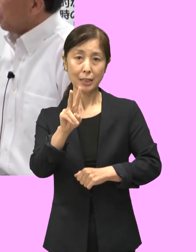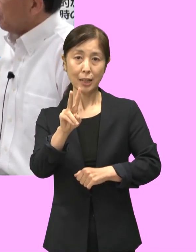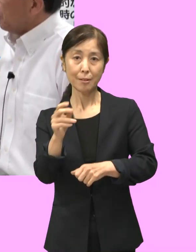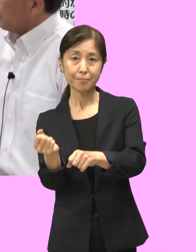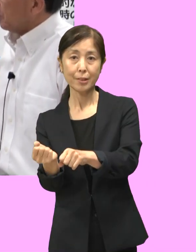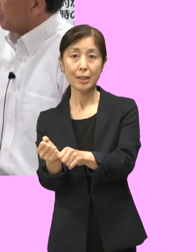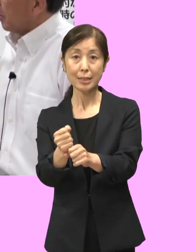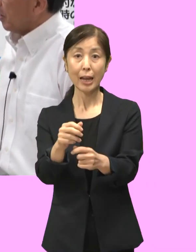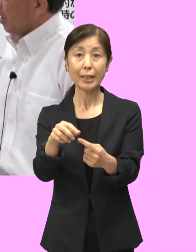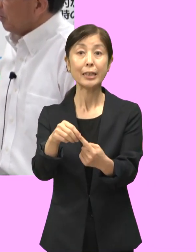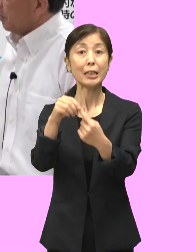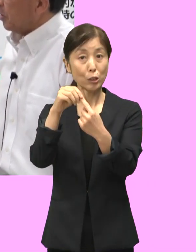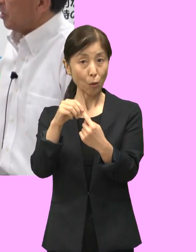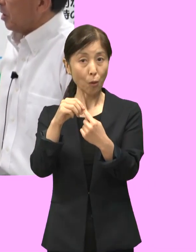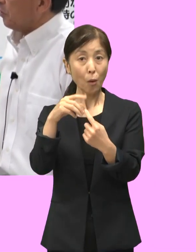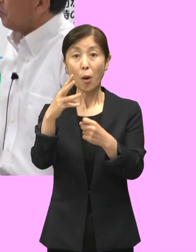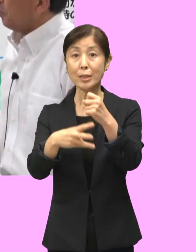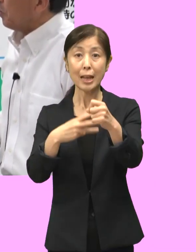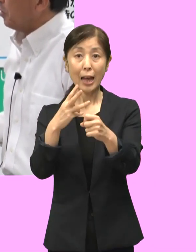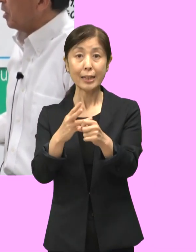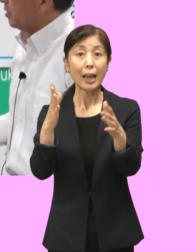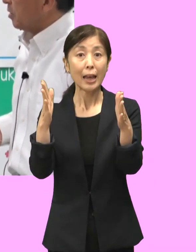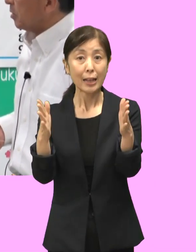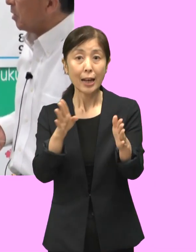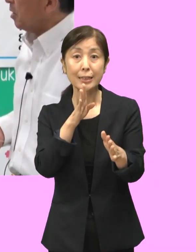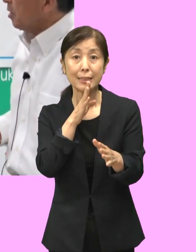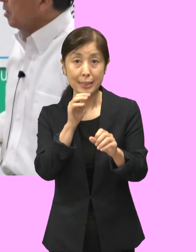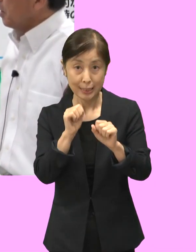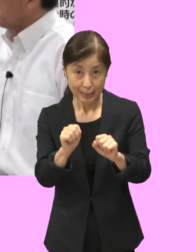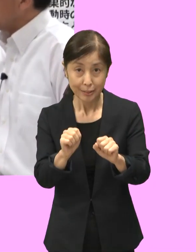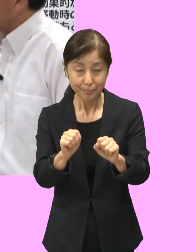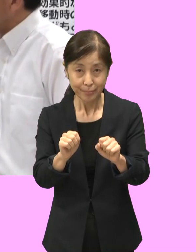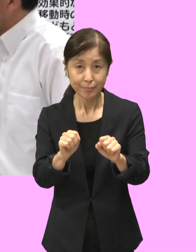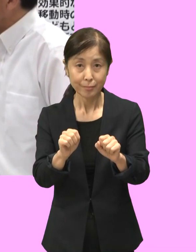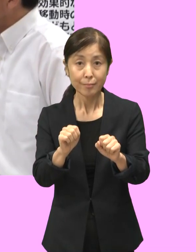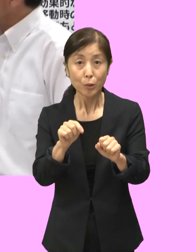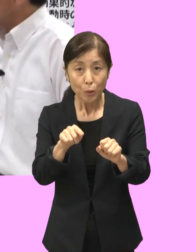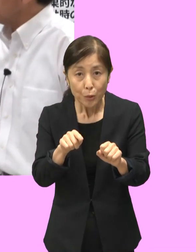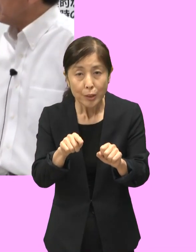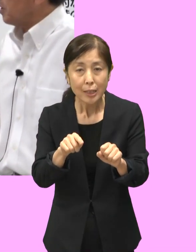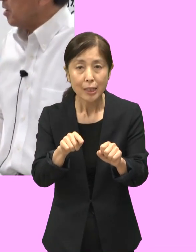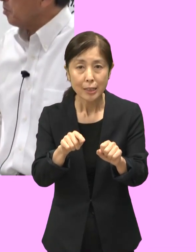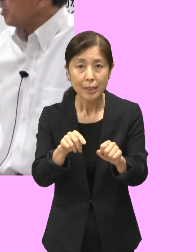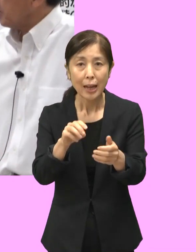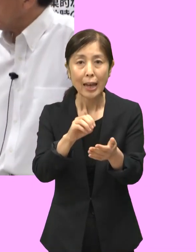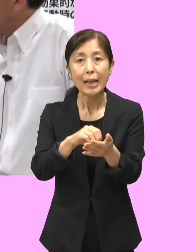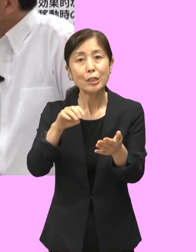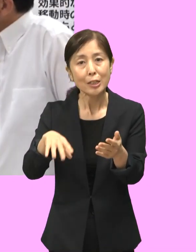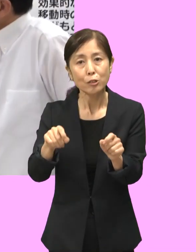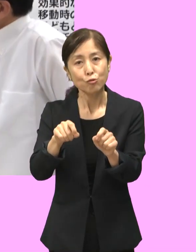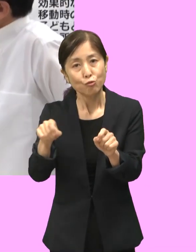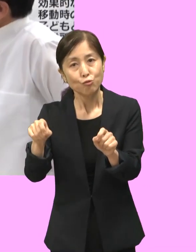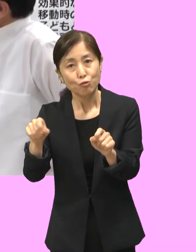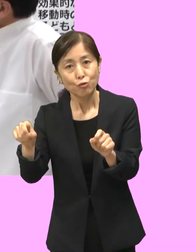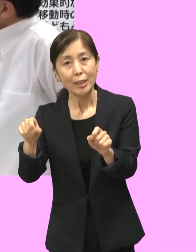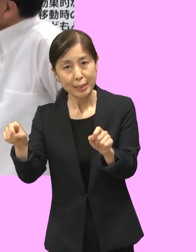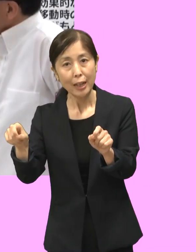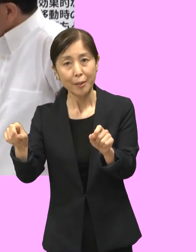再任用を3年間実施していくと、こんな感じでですね、退職をずらしていきまして、